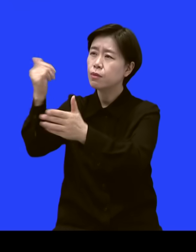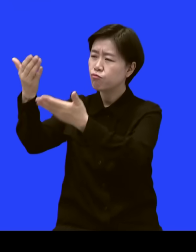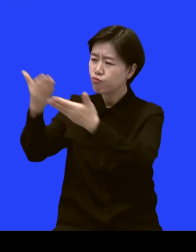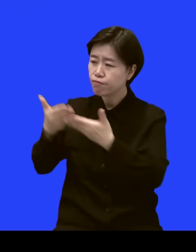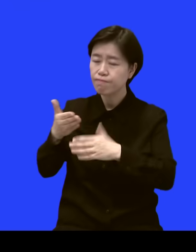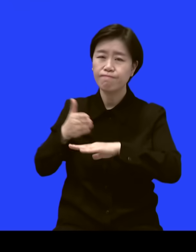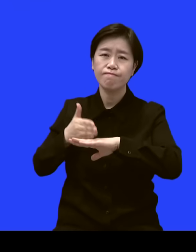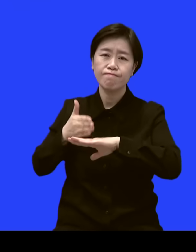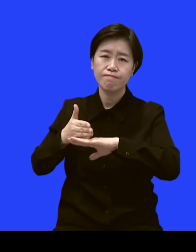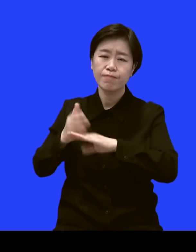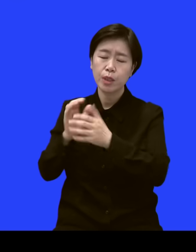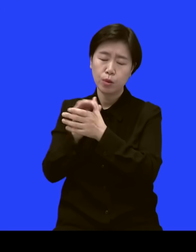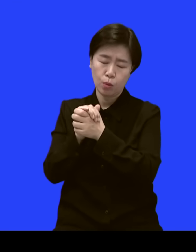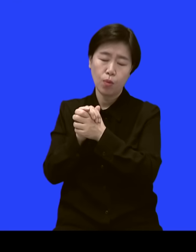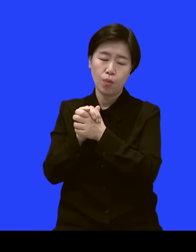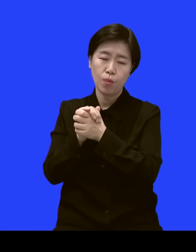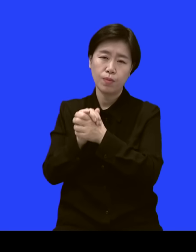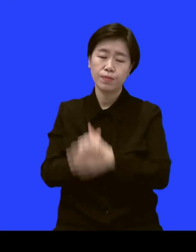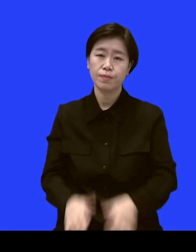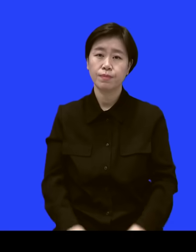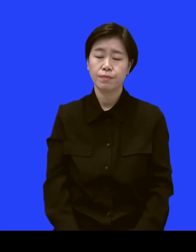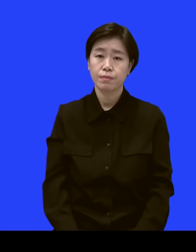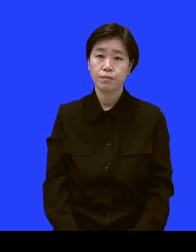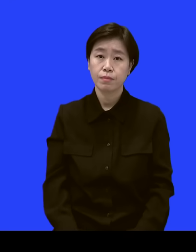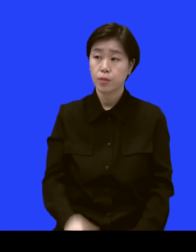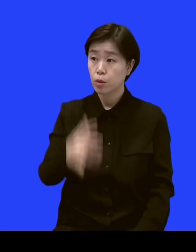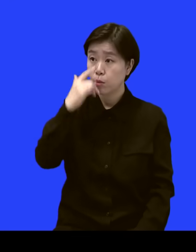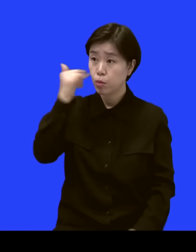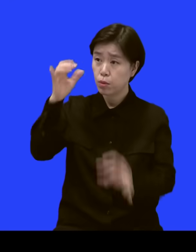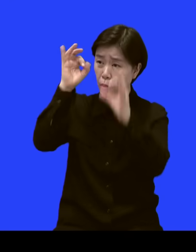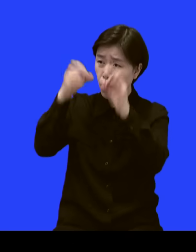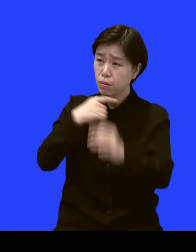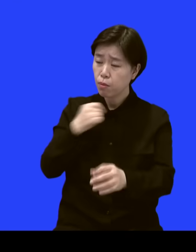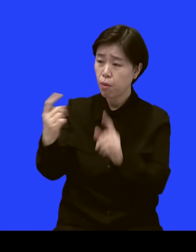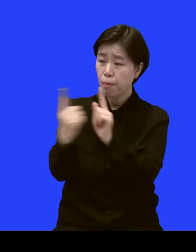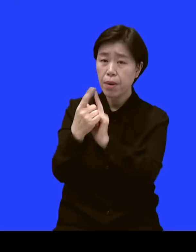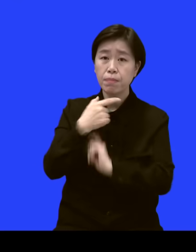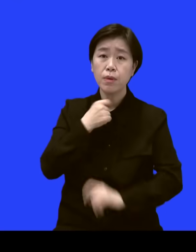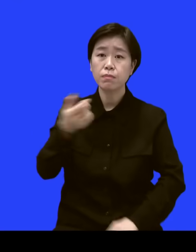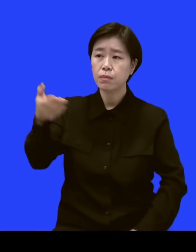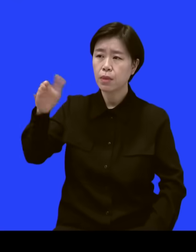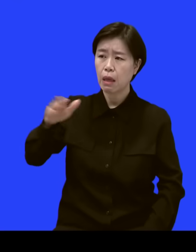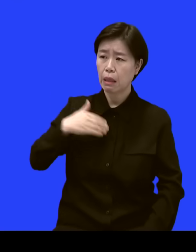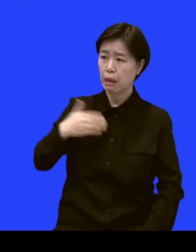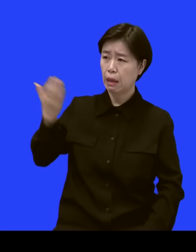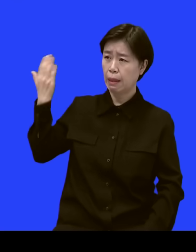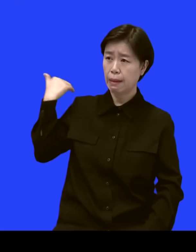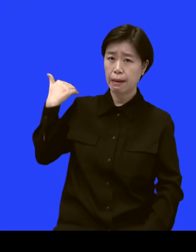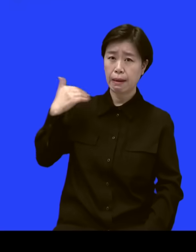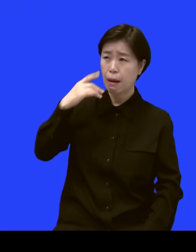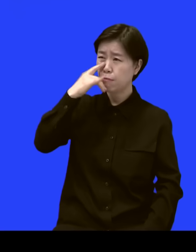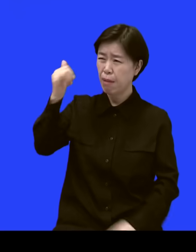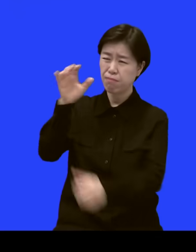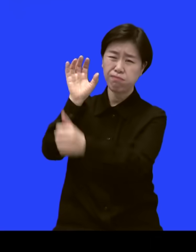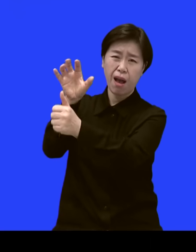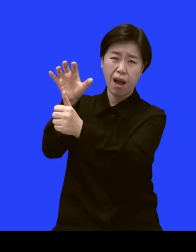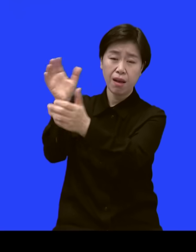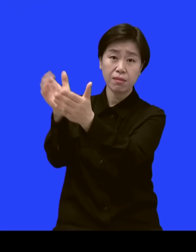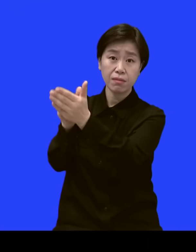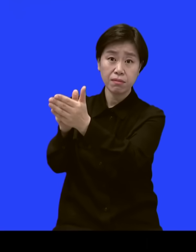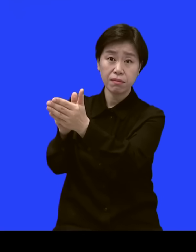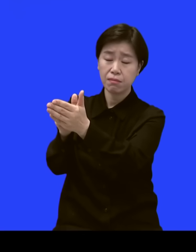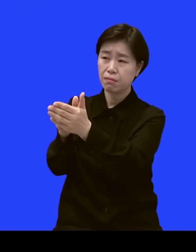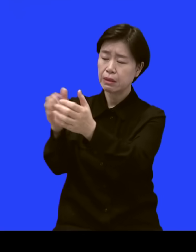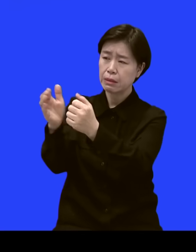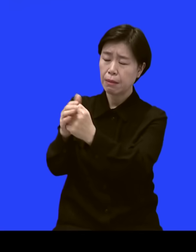같아요. 부모님이 너무 보고 싶은데 제가 했던 못된 말들이 생각이 나서 못 가겠고 했는데 그냥 갔더니